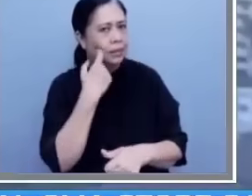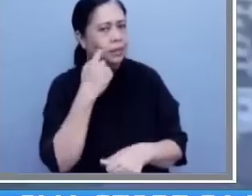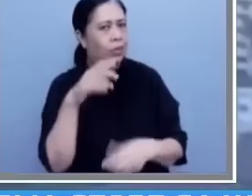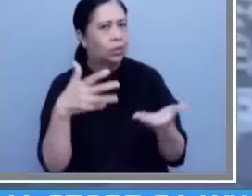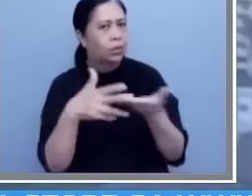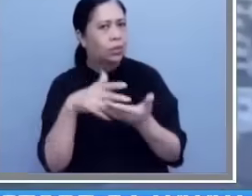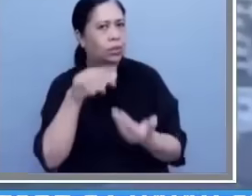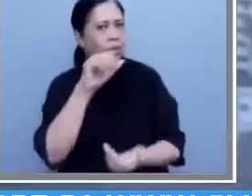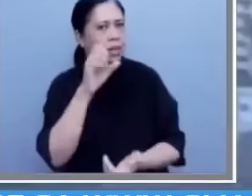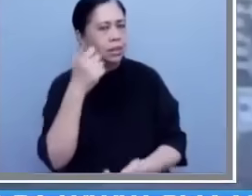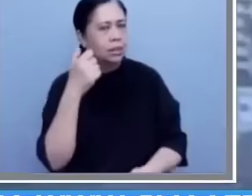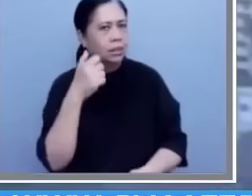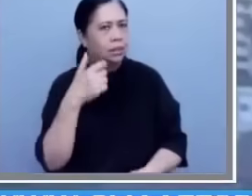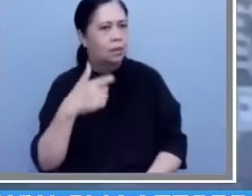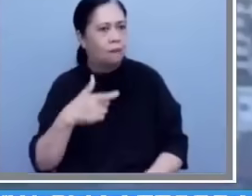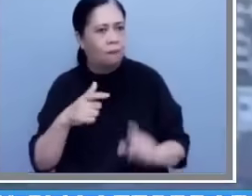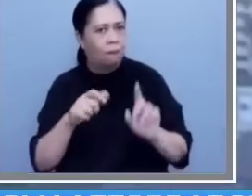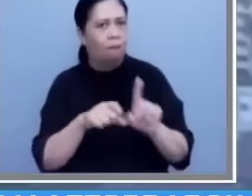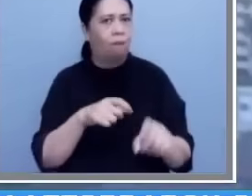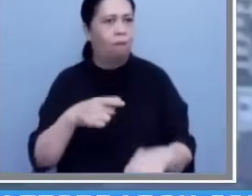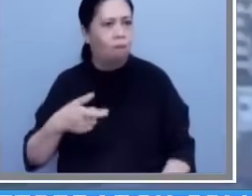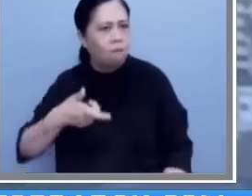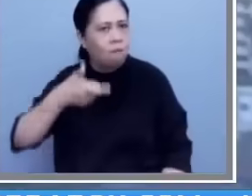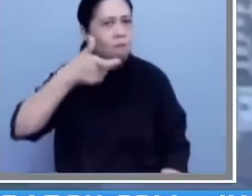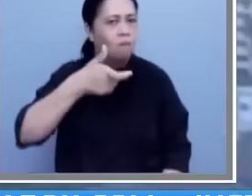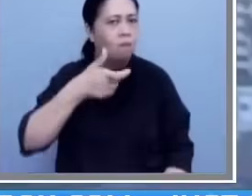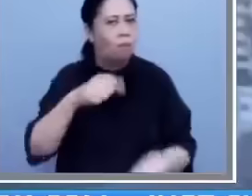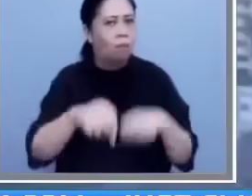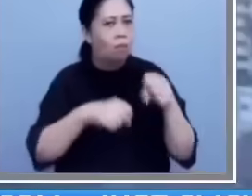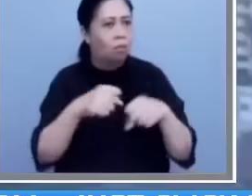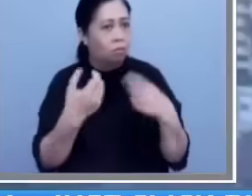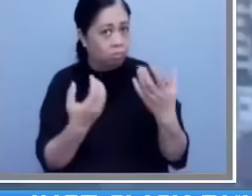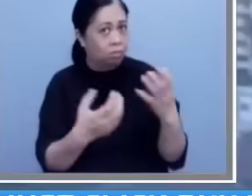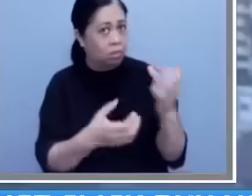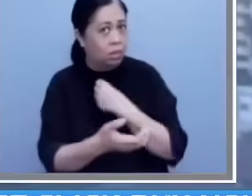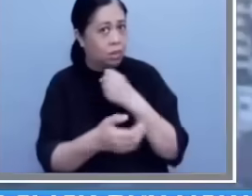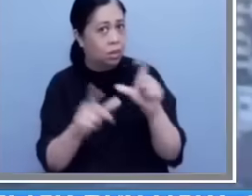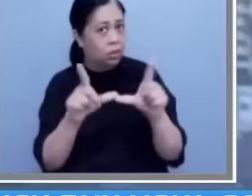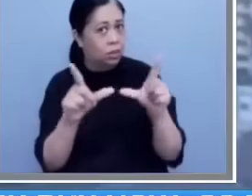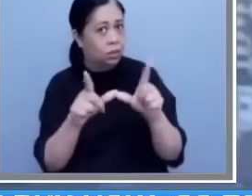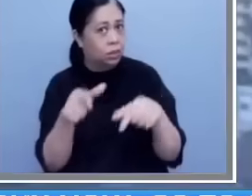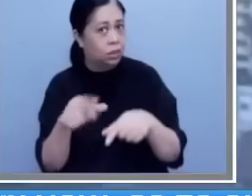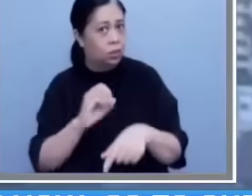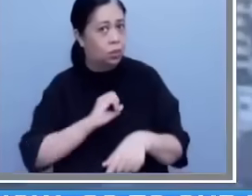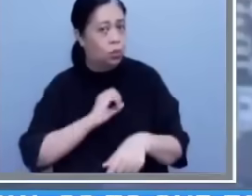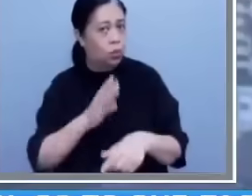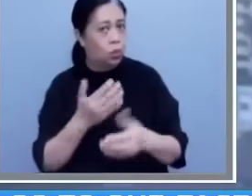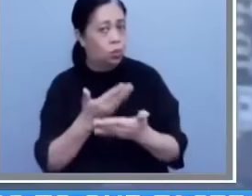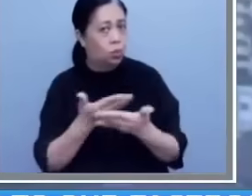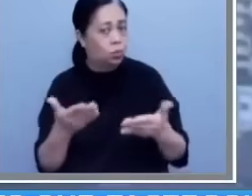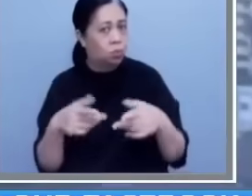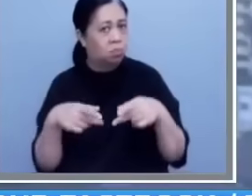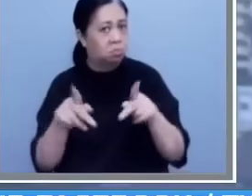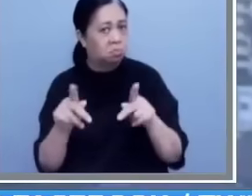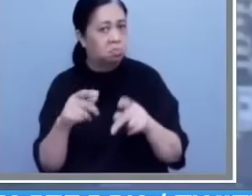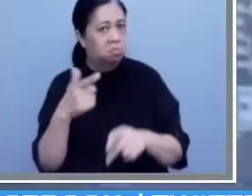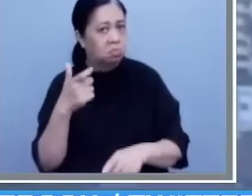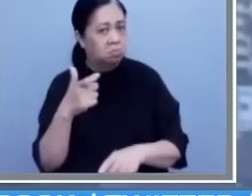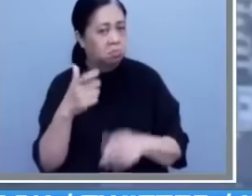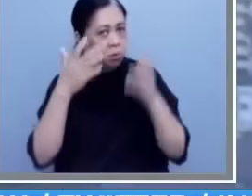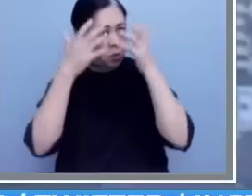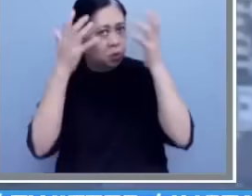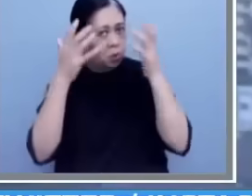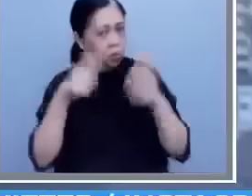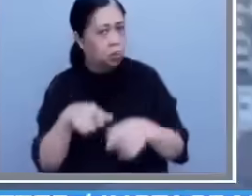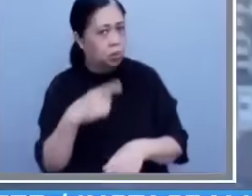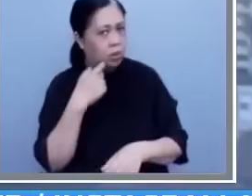nanakit at nanutok ng baril or nagkasa ng baril. Na-revoke na yung lisensya toon na firearm at iba pang gun permit itong viral driver na nagkasa ng baril. Meron